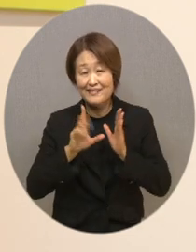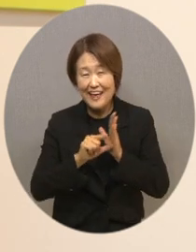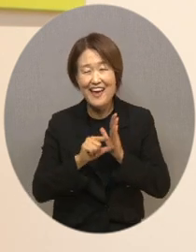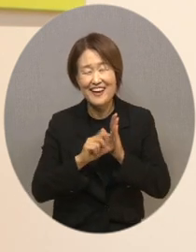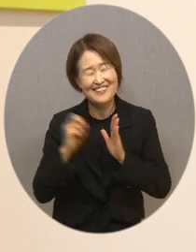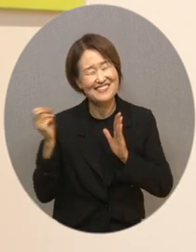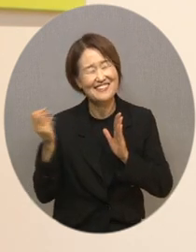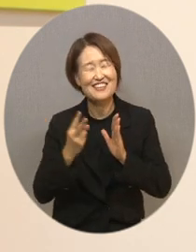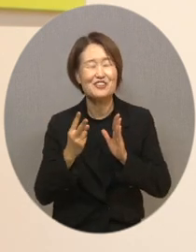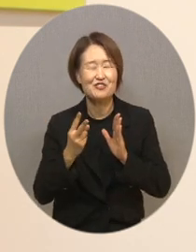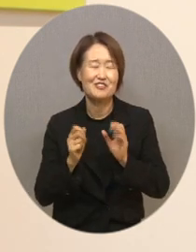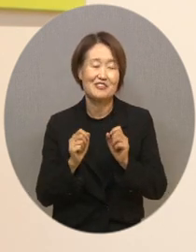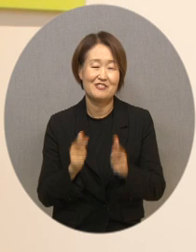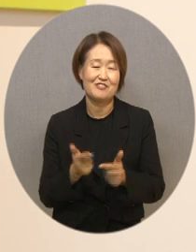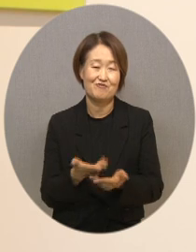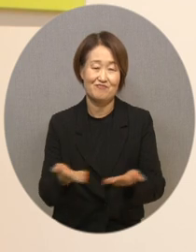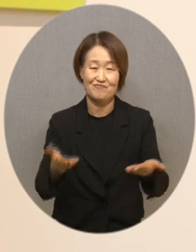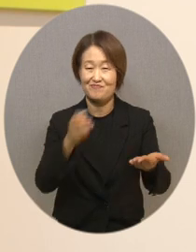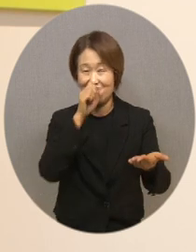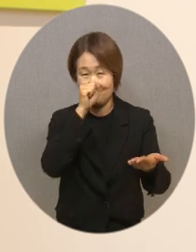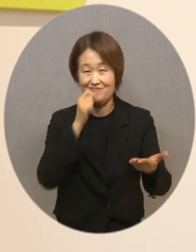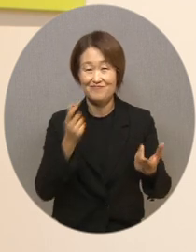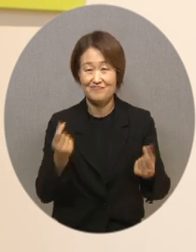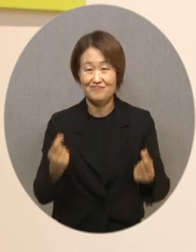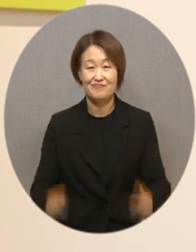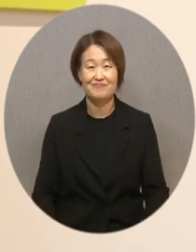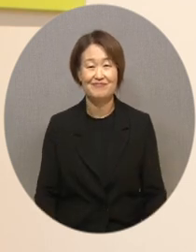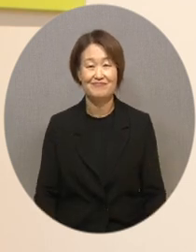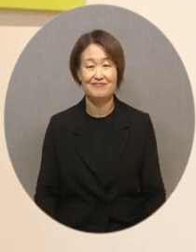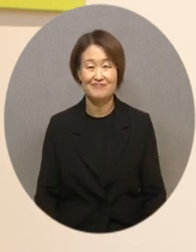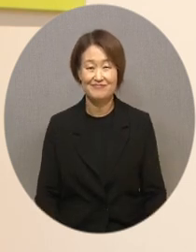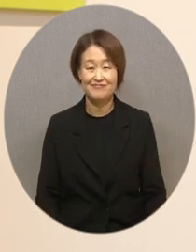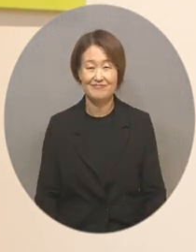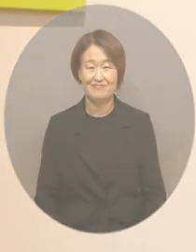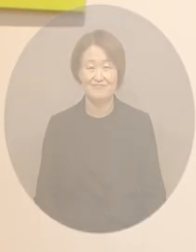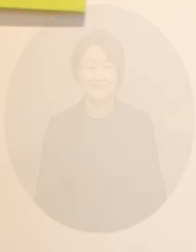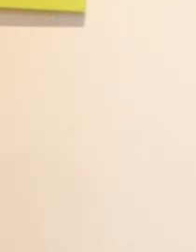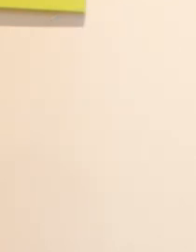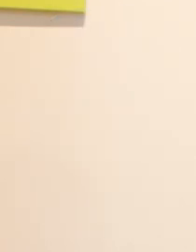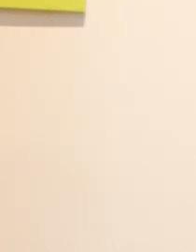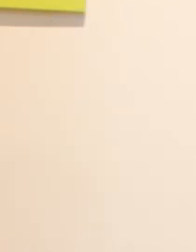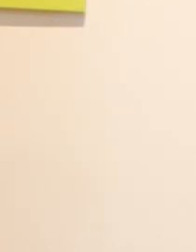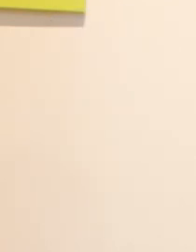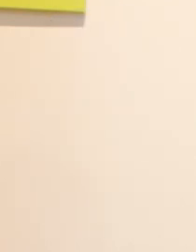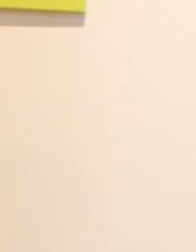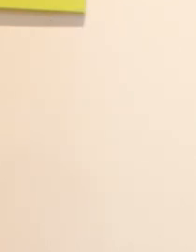돌아갈 수 있는 기회를 선사합니다. 복지TV 뉴스 정시원입니다.